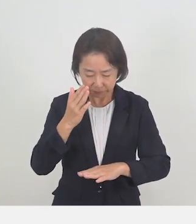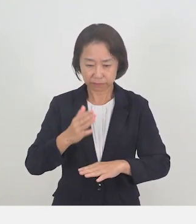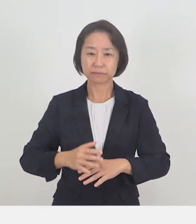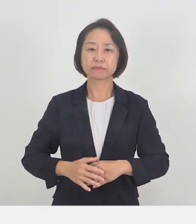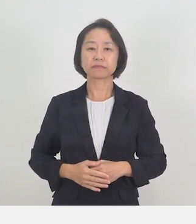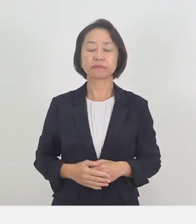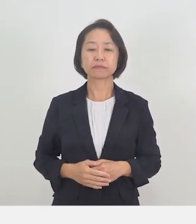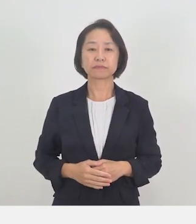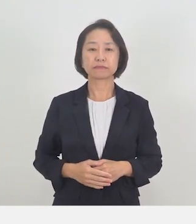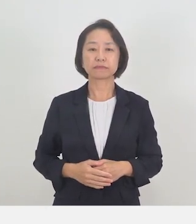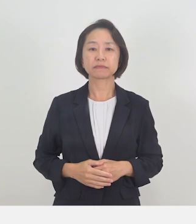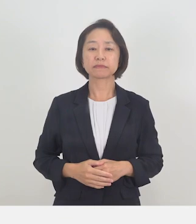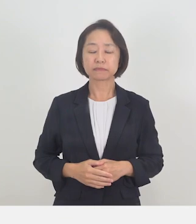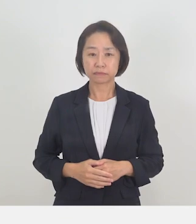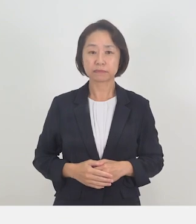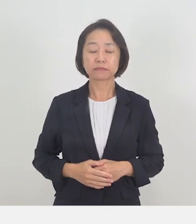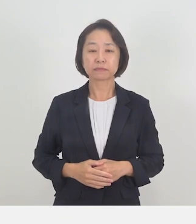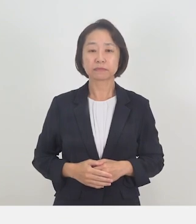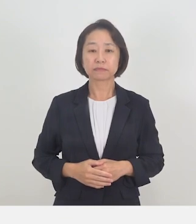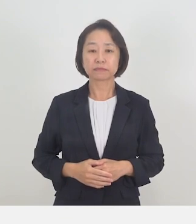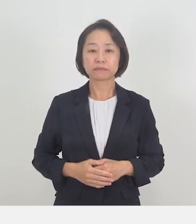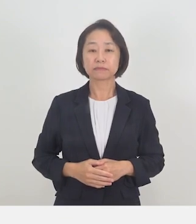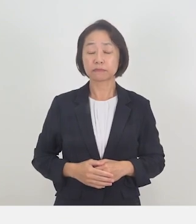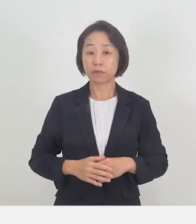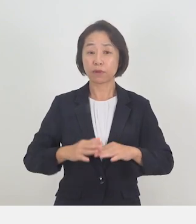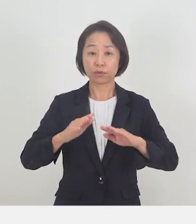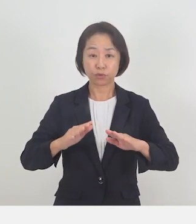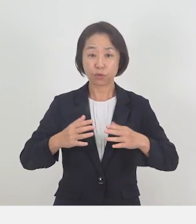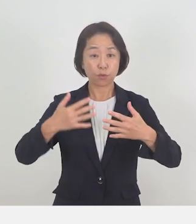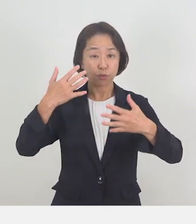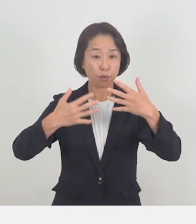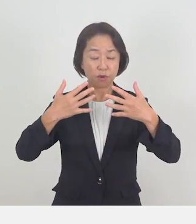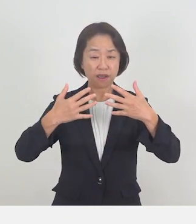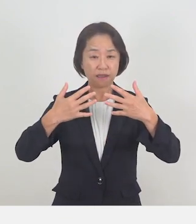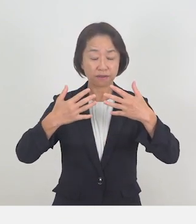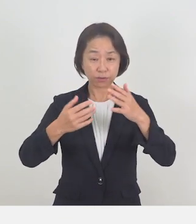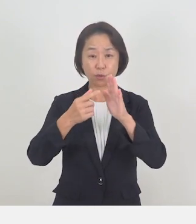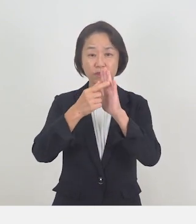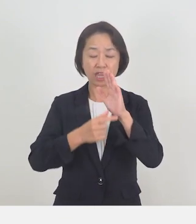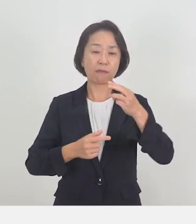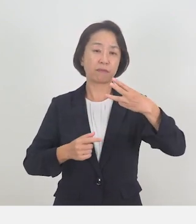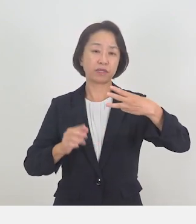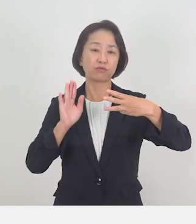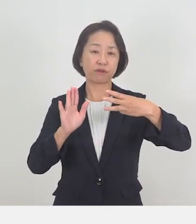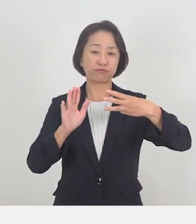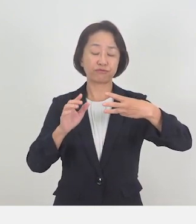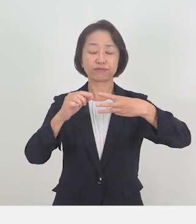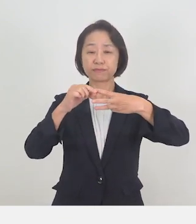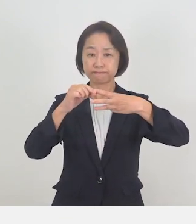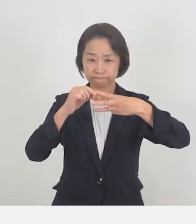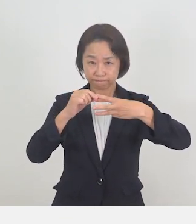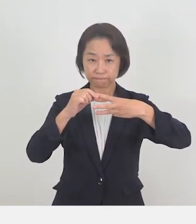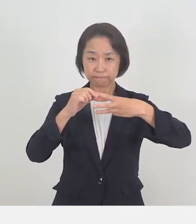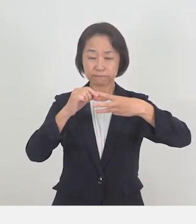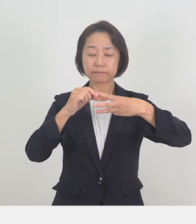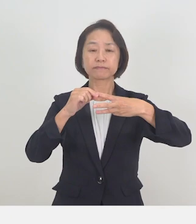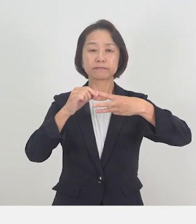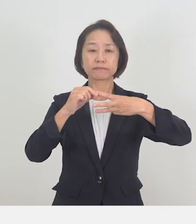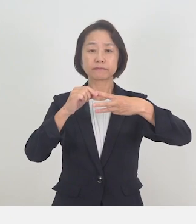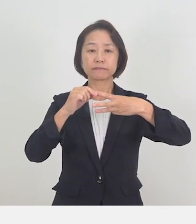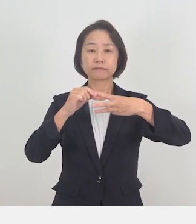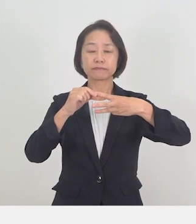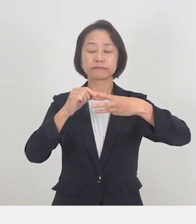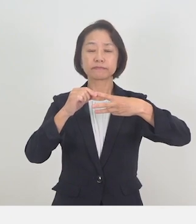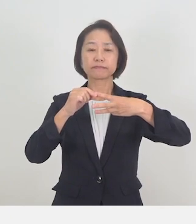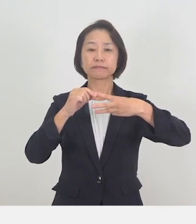御礼申し上げます今回の動画では気候機器の申告化と2030年カーボンハーフ